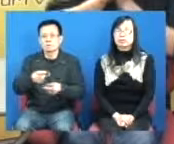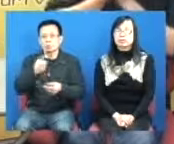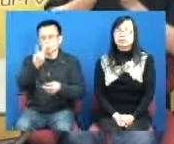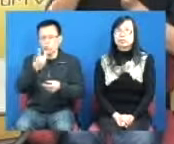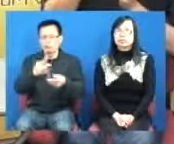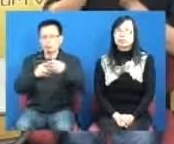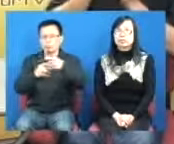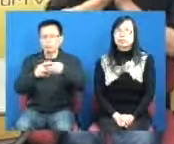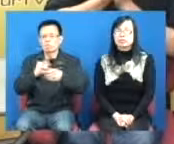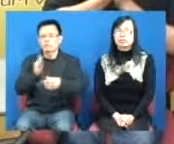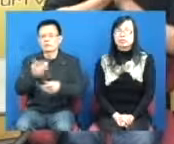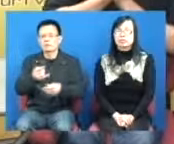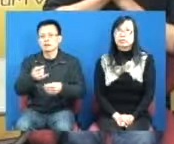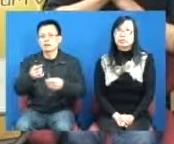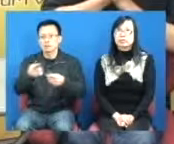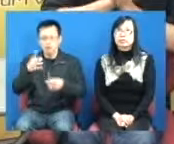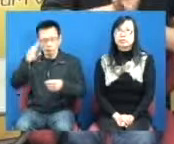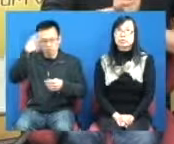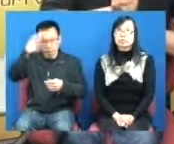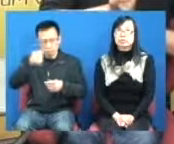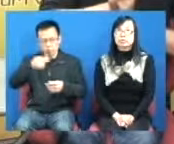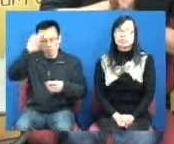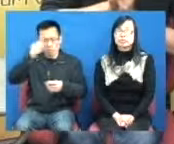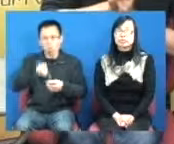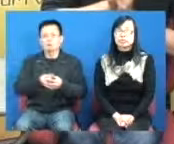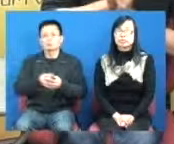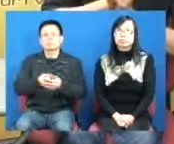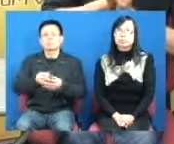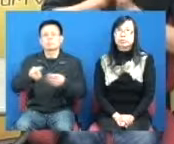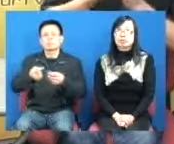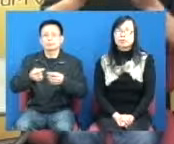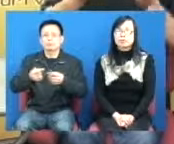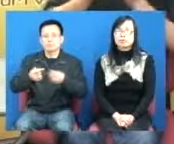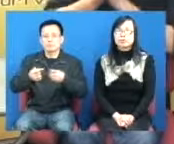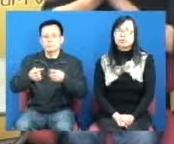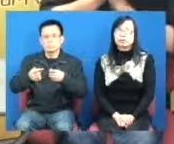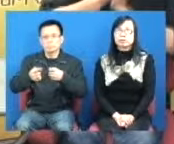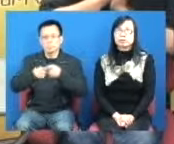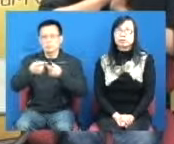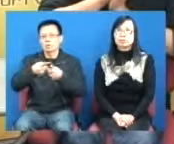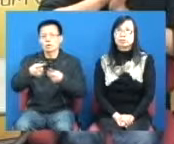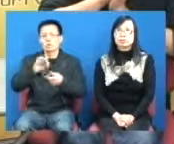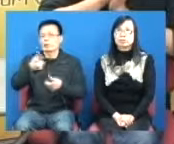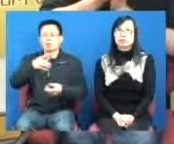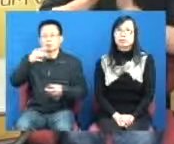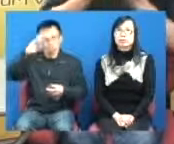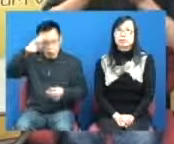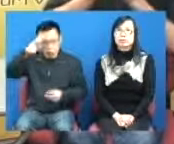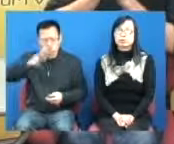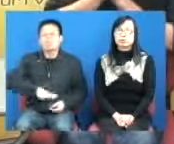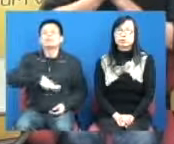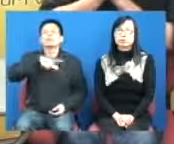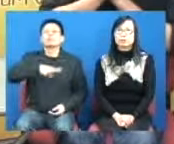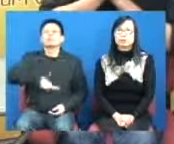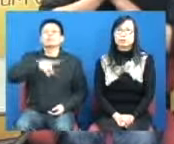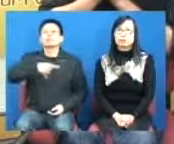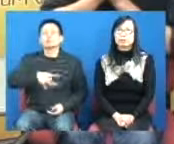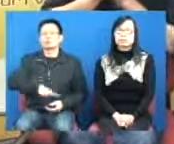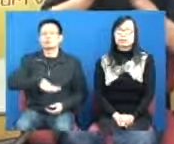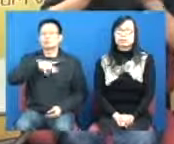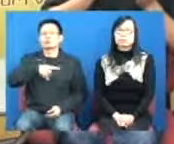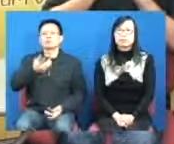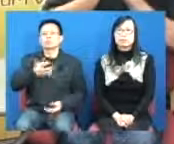應我是聽習慣的我習慣第一個就是沒有一個諮詢會爆了即出席人數爆了滿